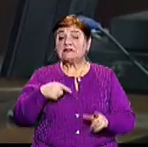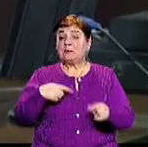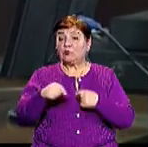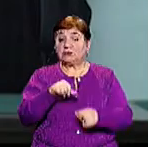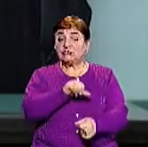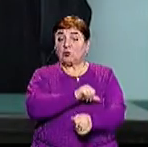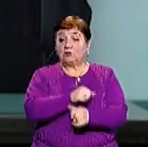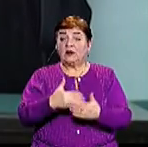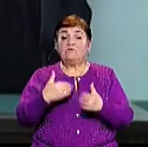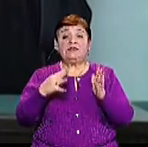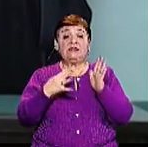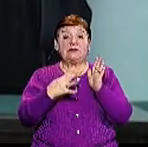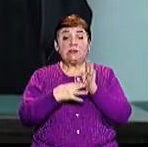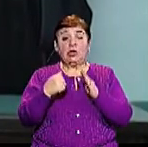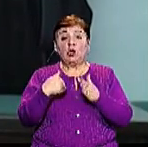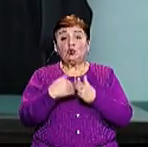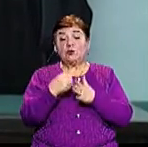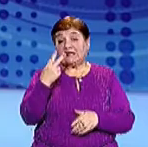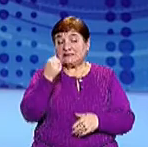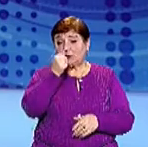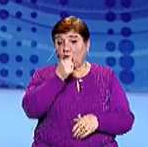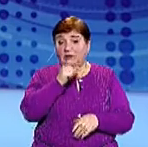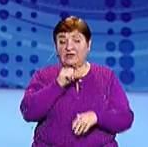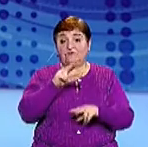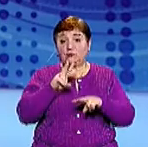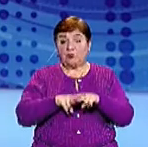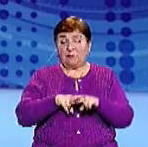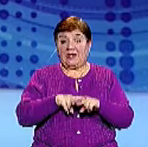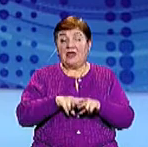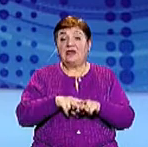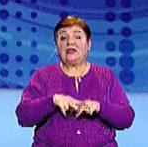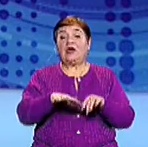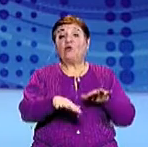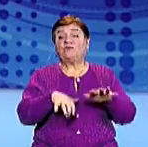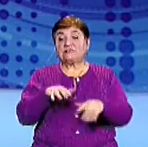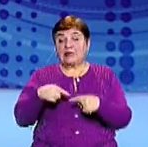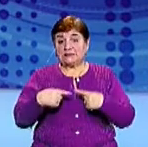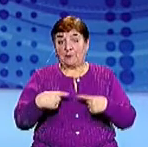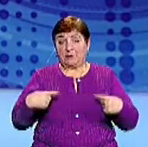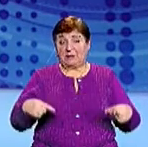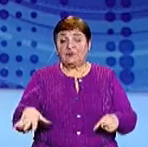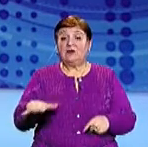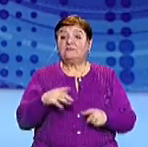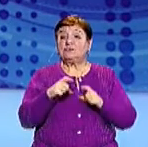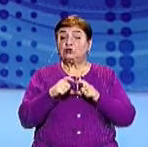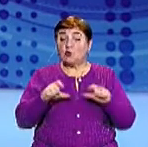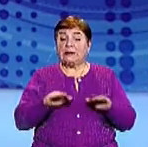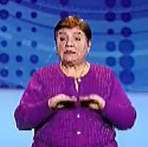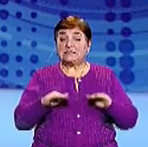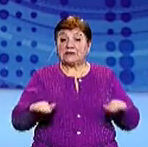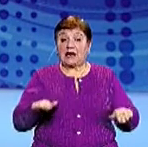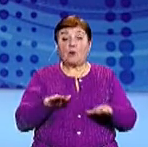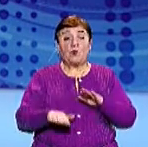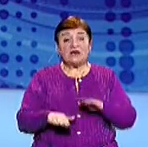чоловікам загрожує від 9 до 12 років позбавлення волі та конфіскація майна. У всіх школах та дитячих садках Мукачева, а